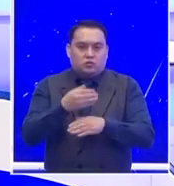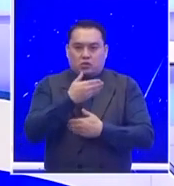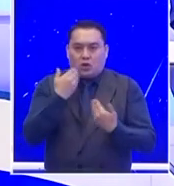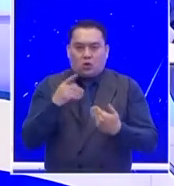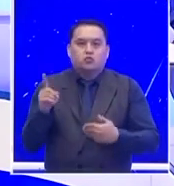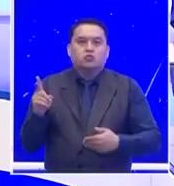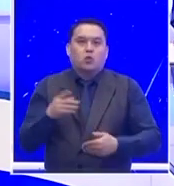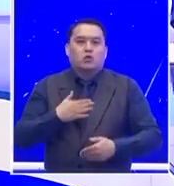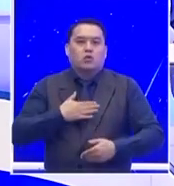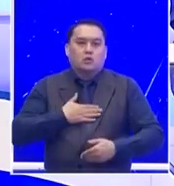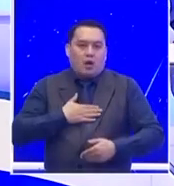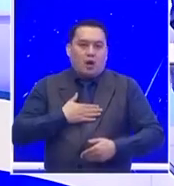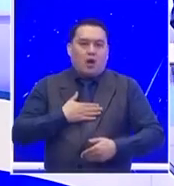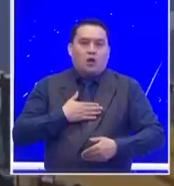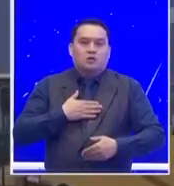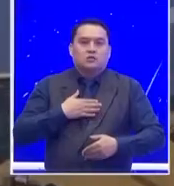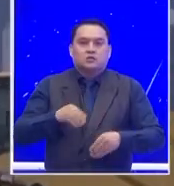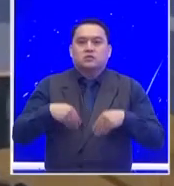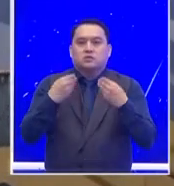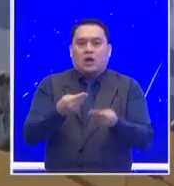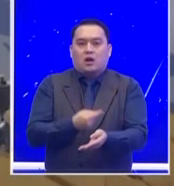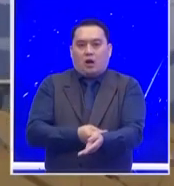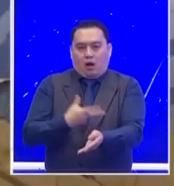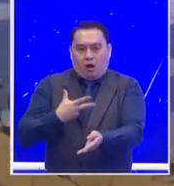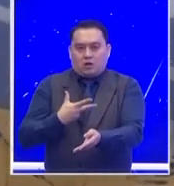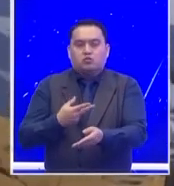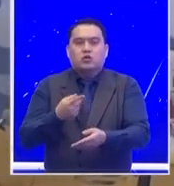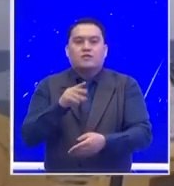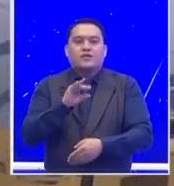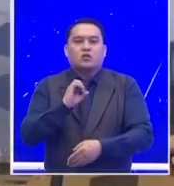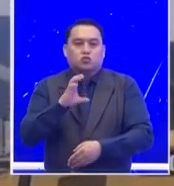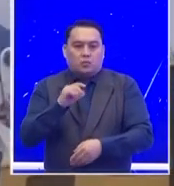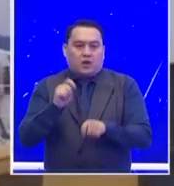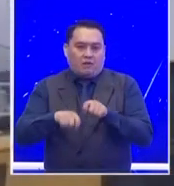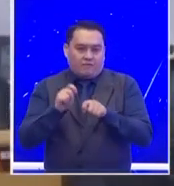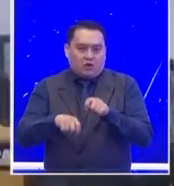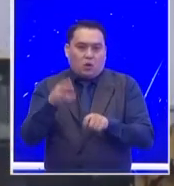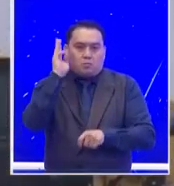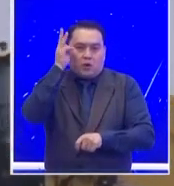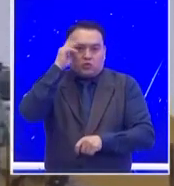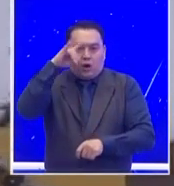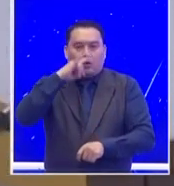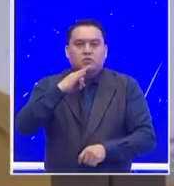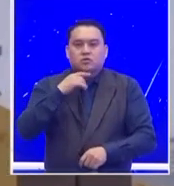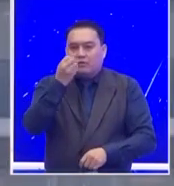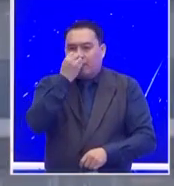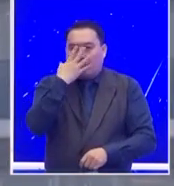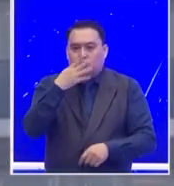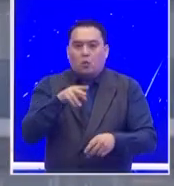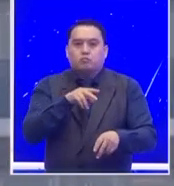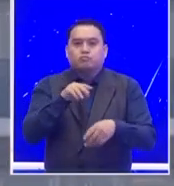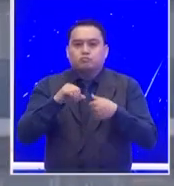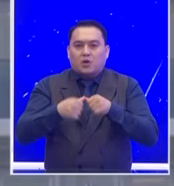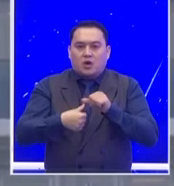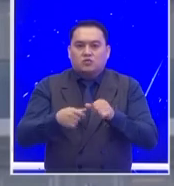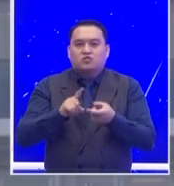тем не менее, наши соотечественники уже сдали анализы на наличие вируса. Сотрудники посольства Казахстана в Японии постоянно находятся